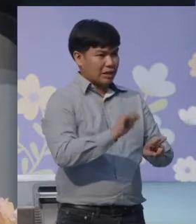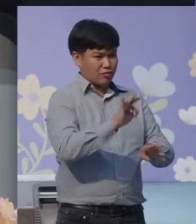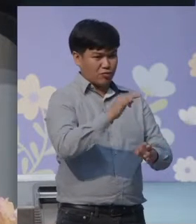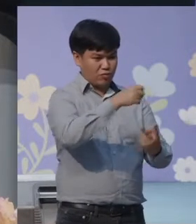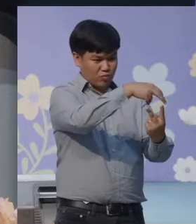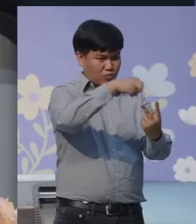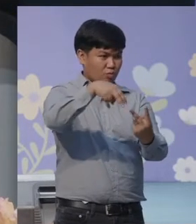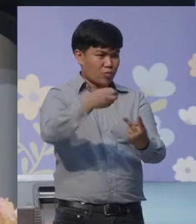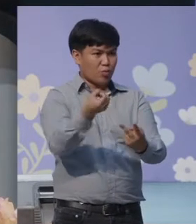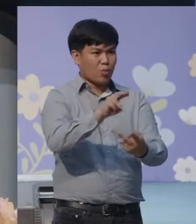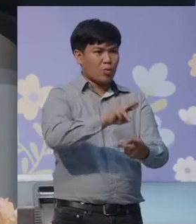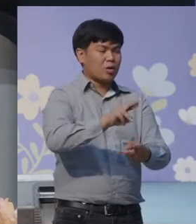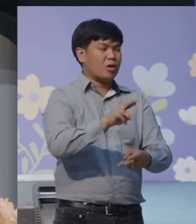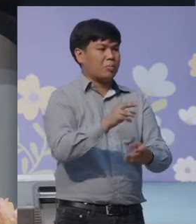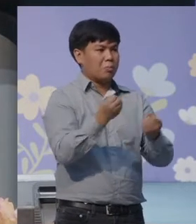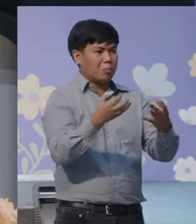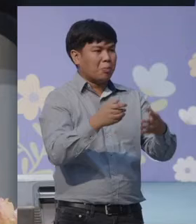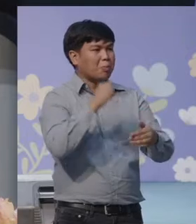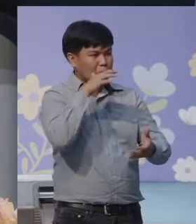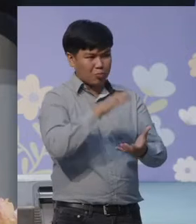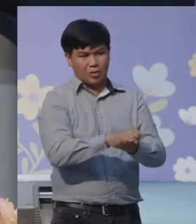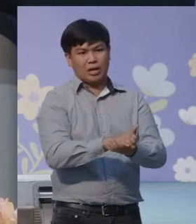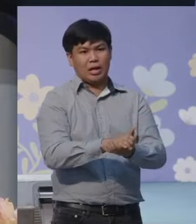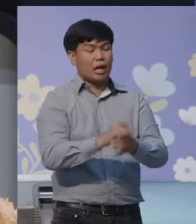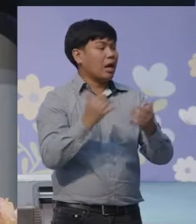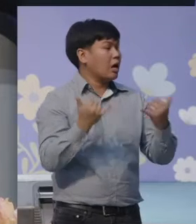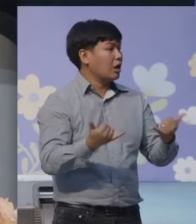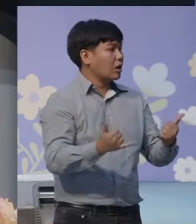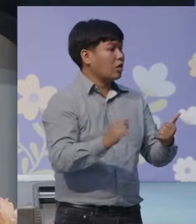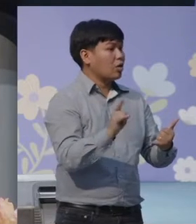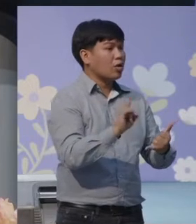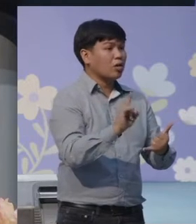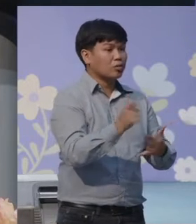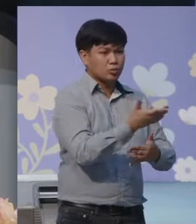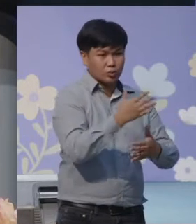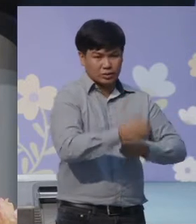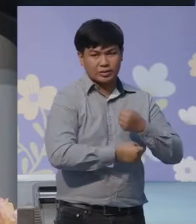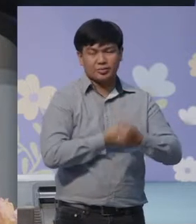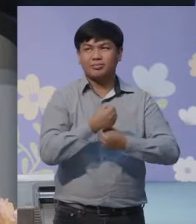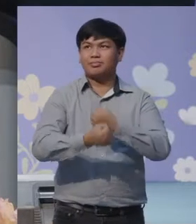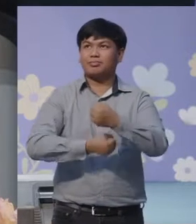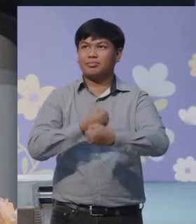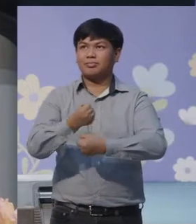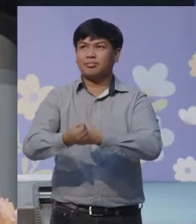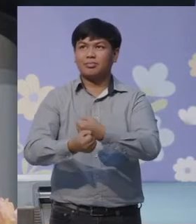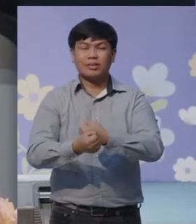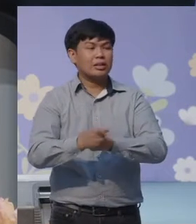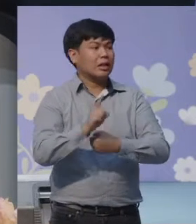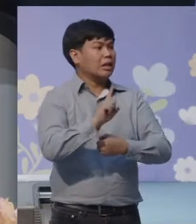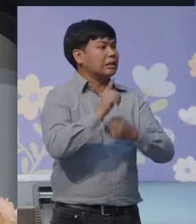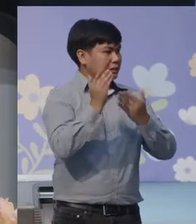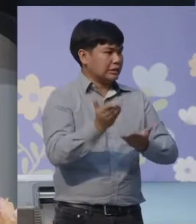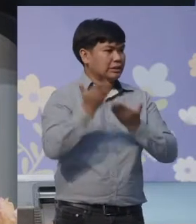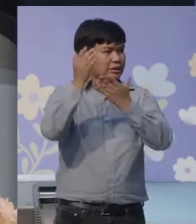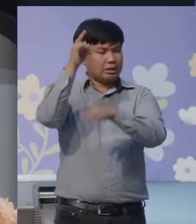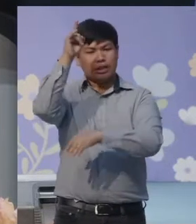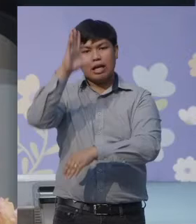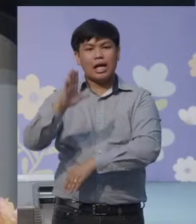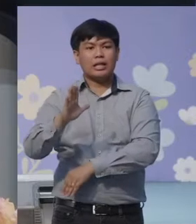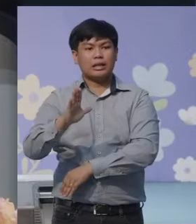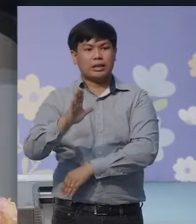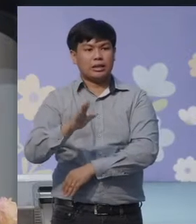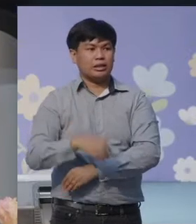anong talamhati ang hinaharap ninyo na dapat idulog nyo sa